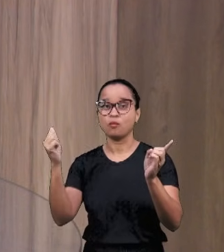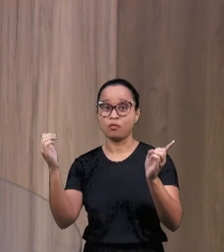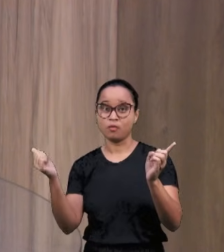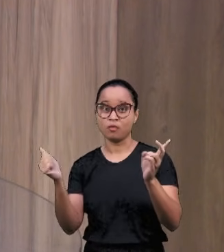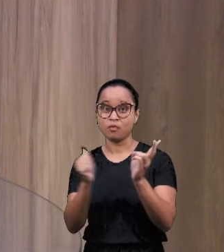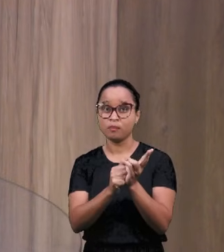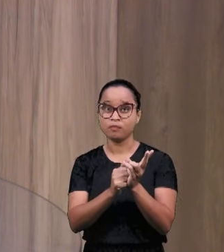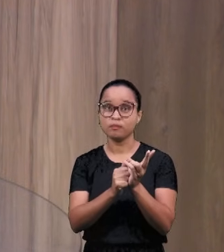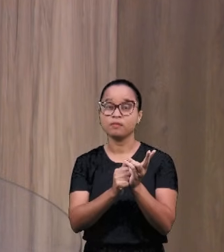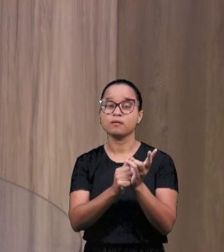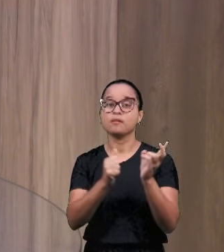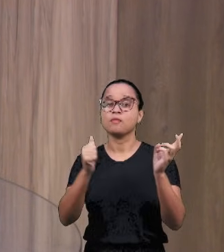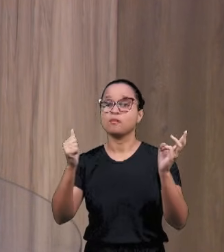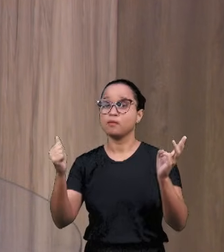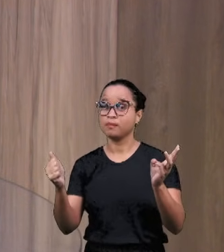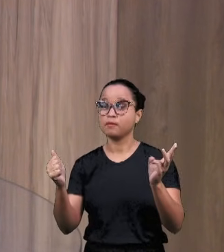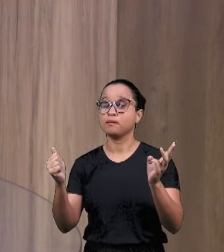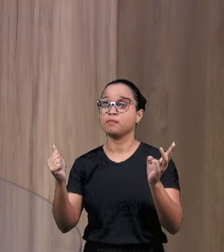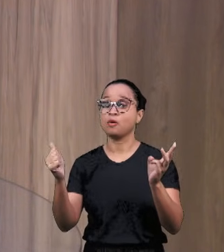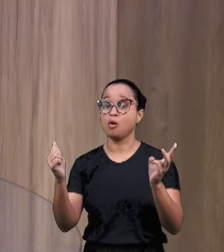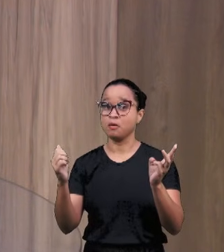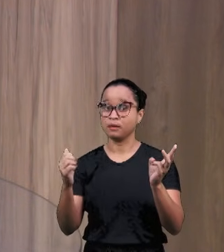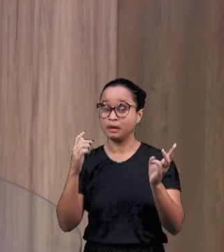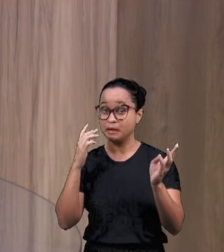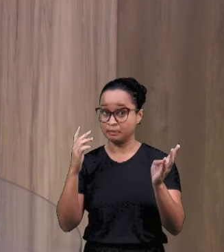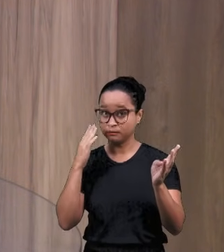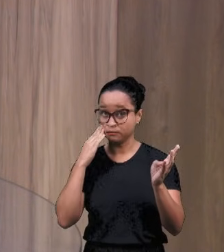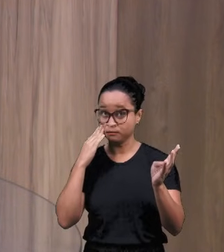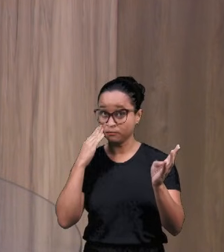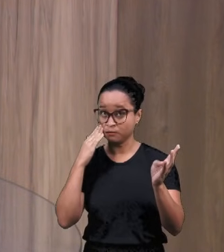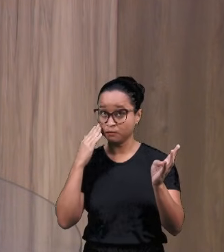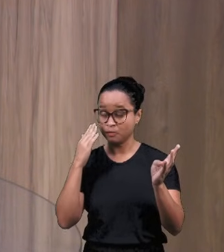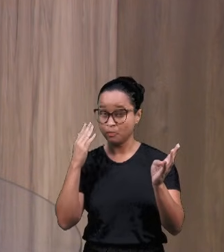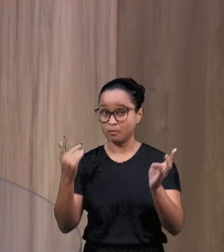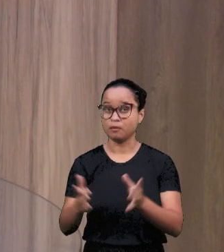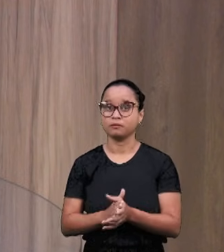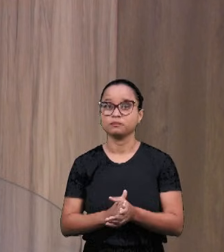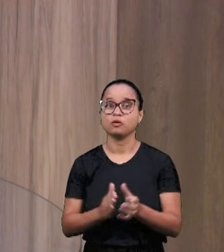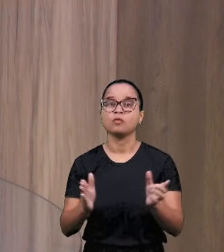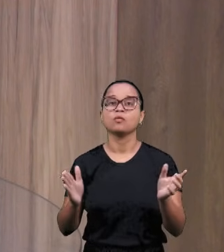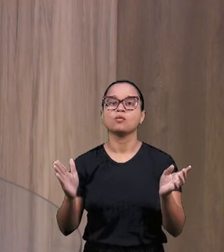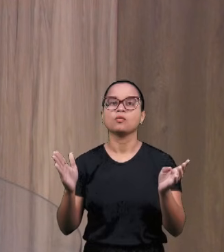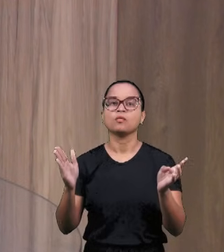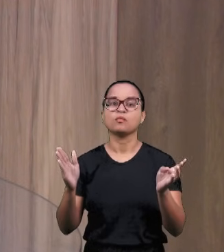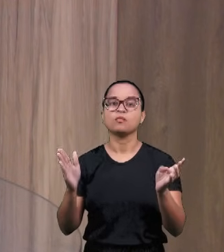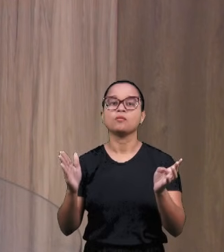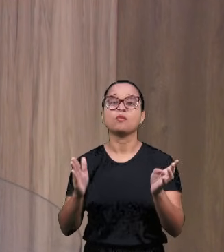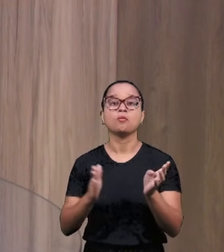Dois, três, quatro. e assim,